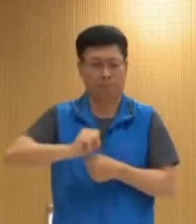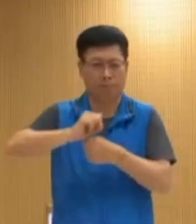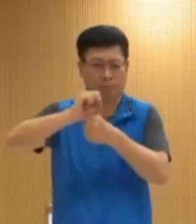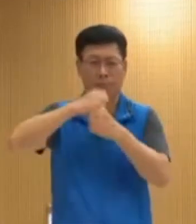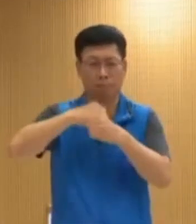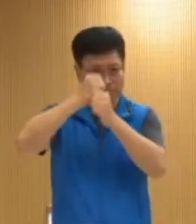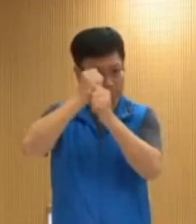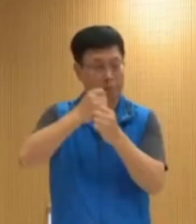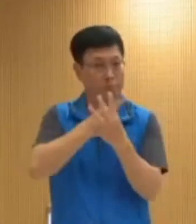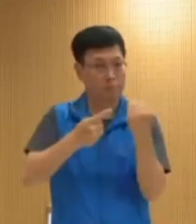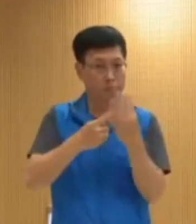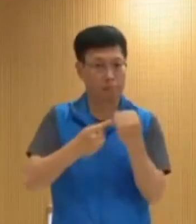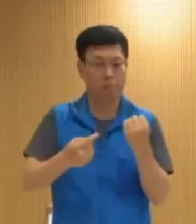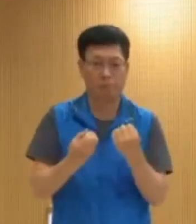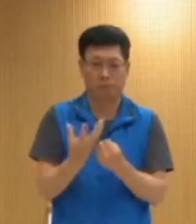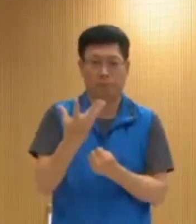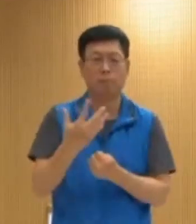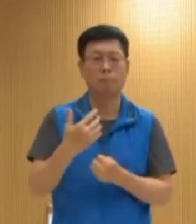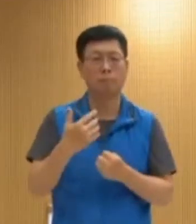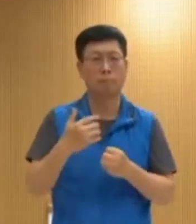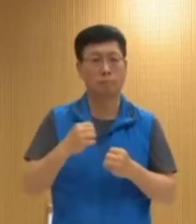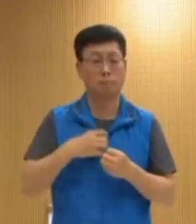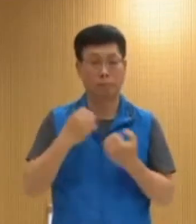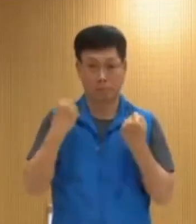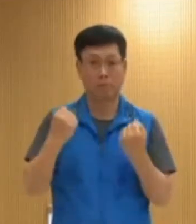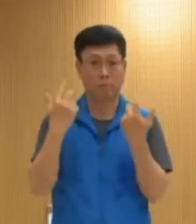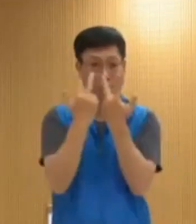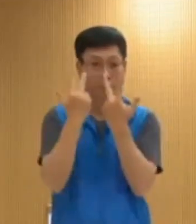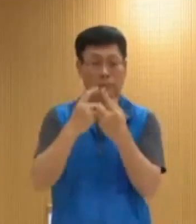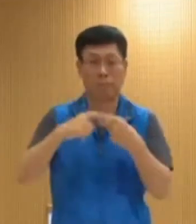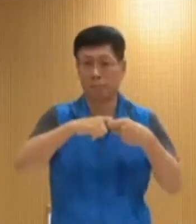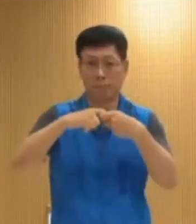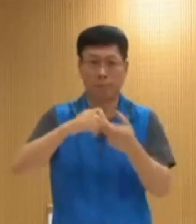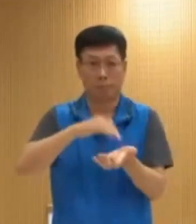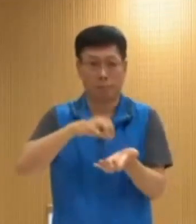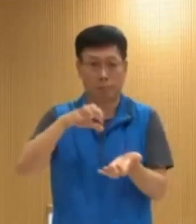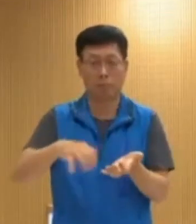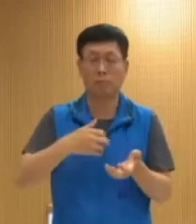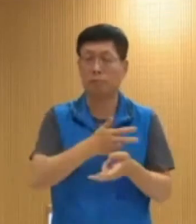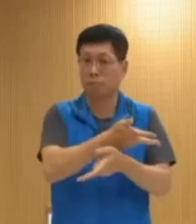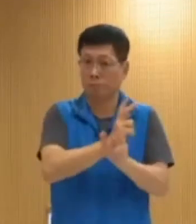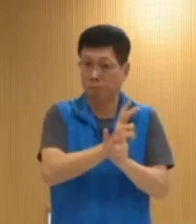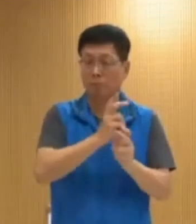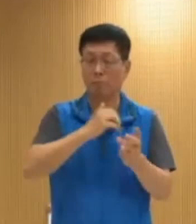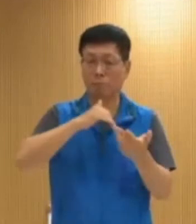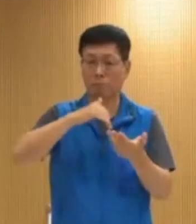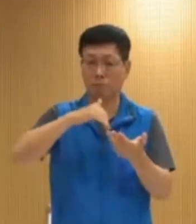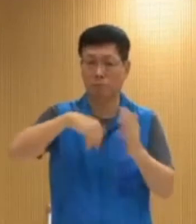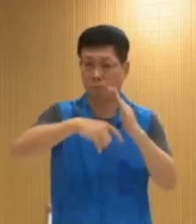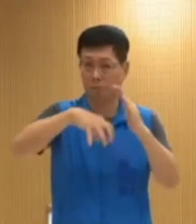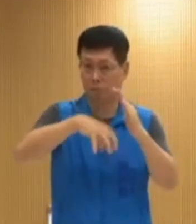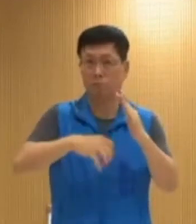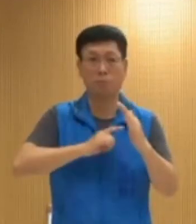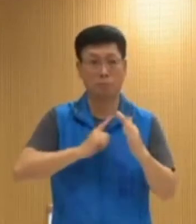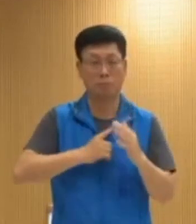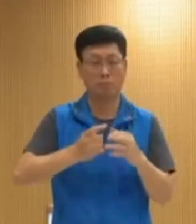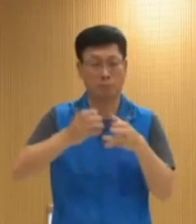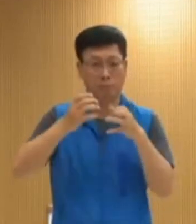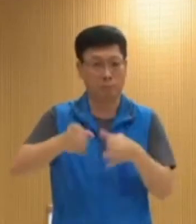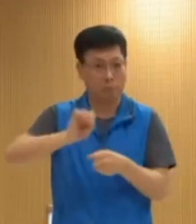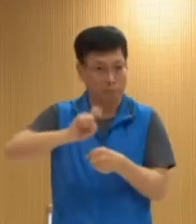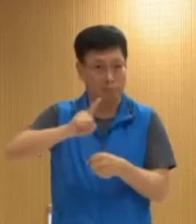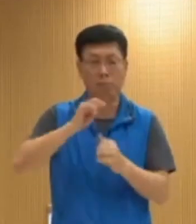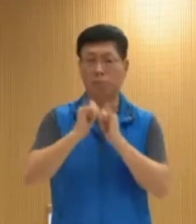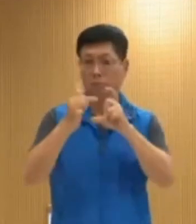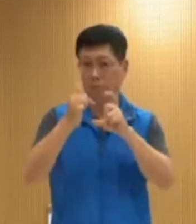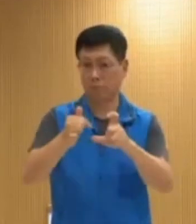量能，在新北联合医院板桥院区我们要设立社